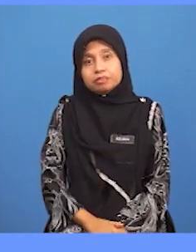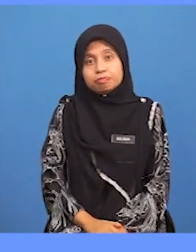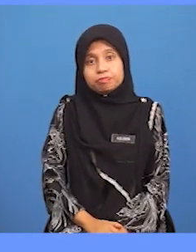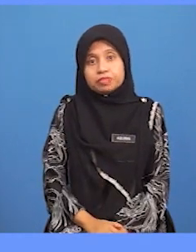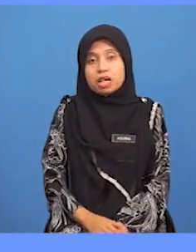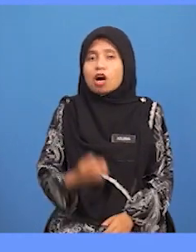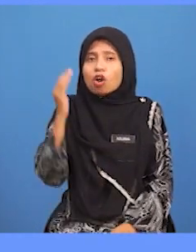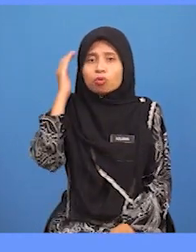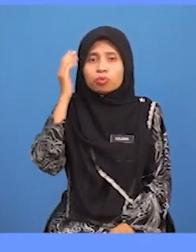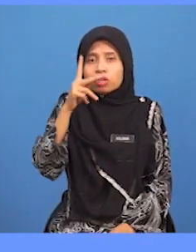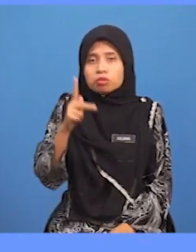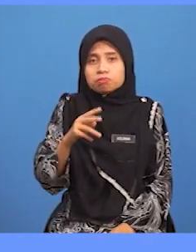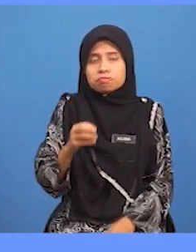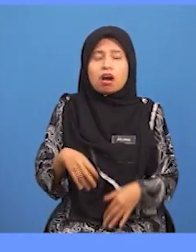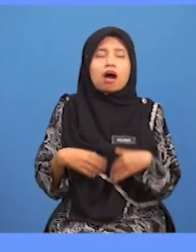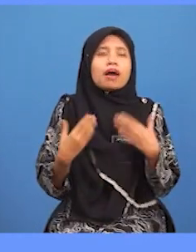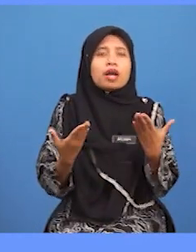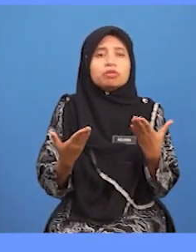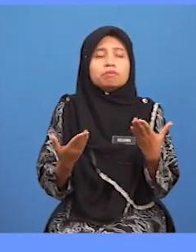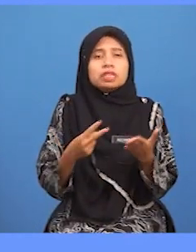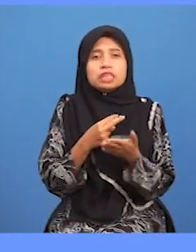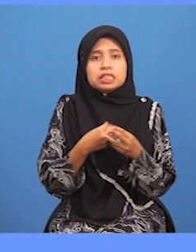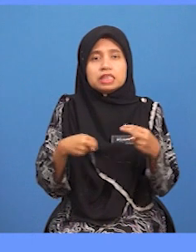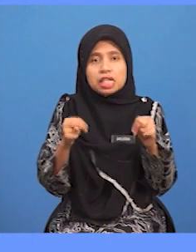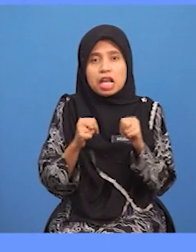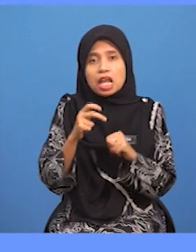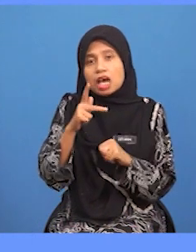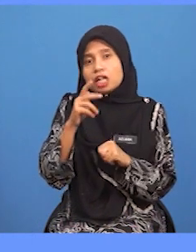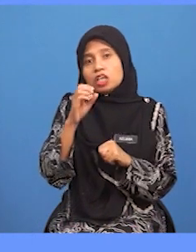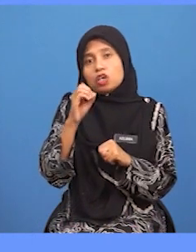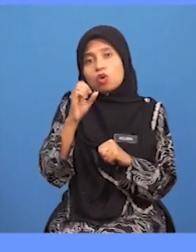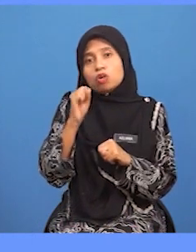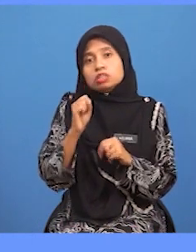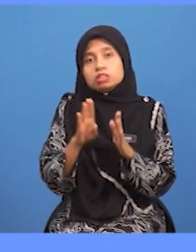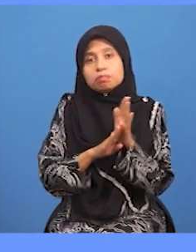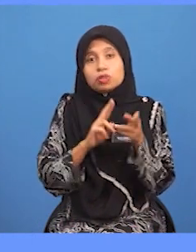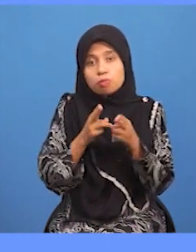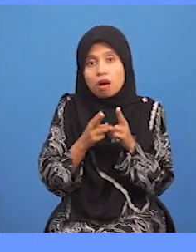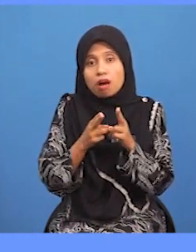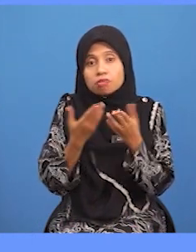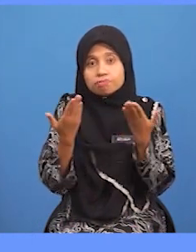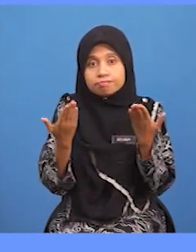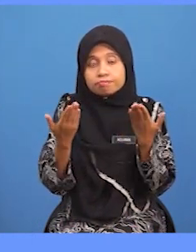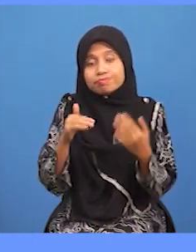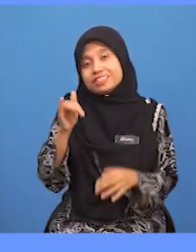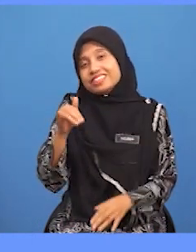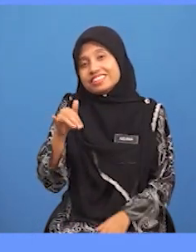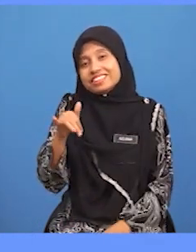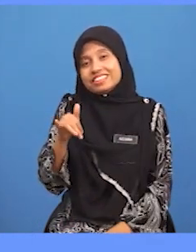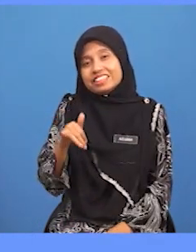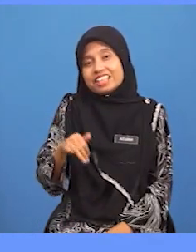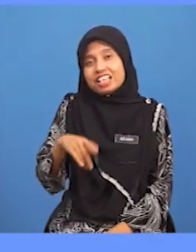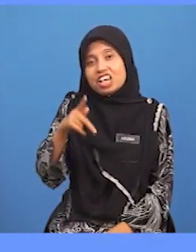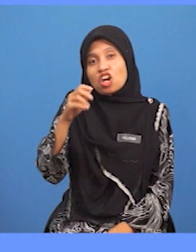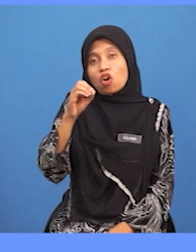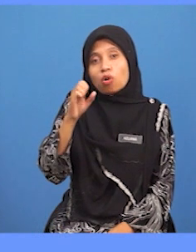Murid-murid, tahukah bagaimana nilai kos berubah RM3 ini diperoleh? Ya,